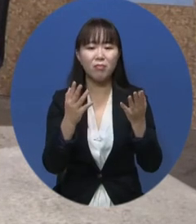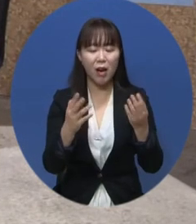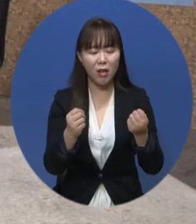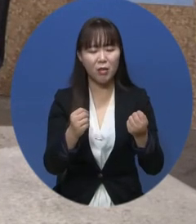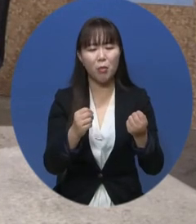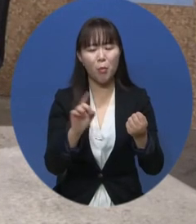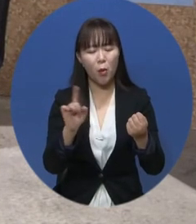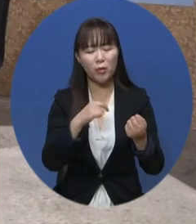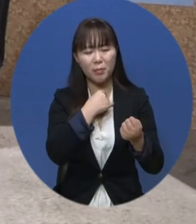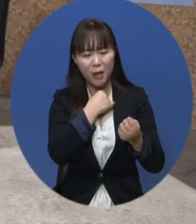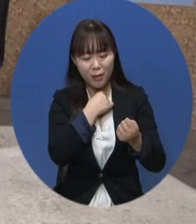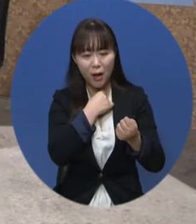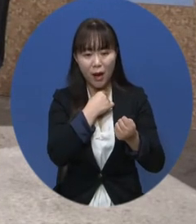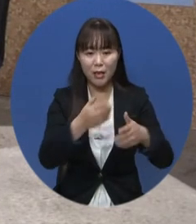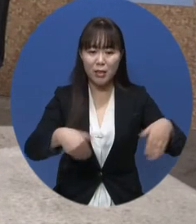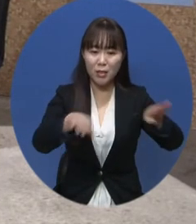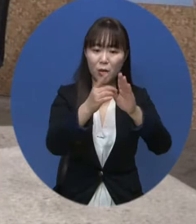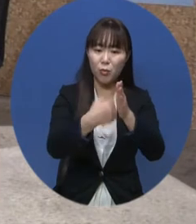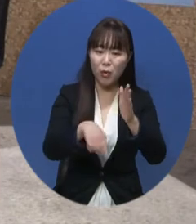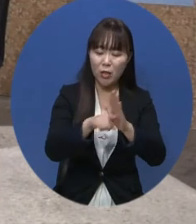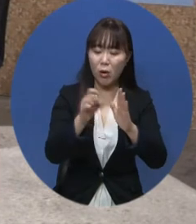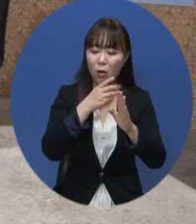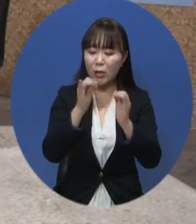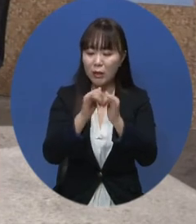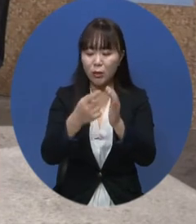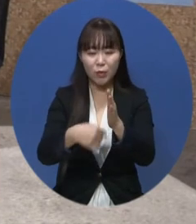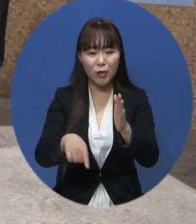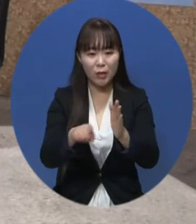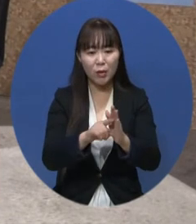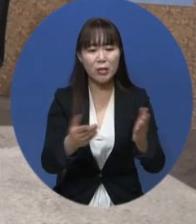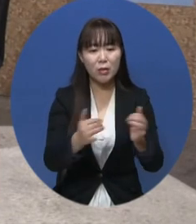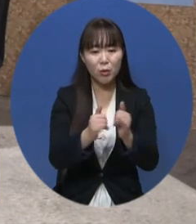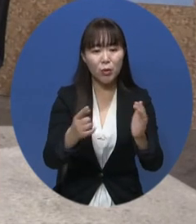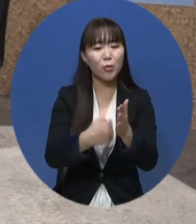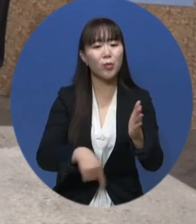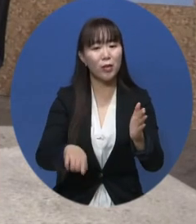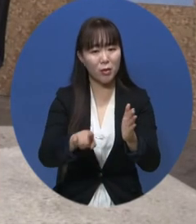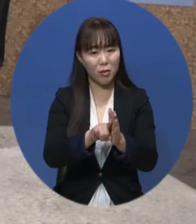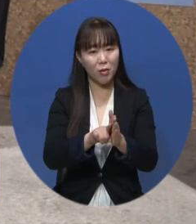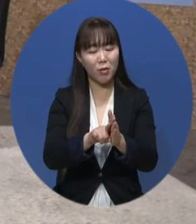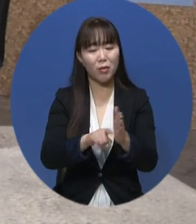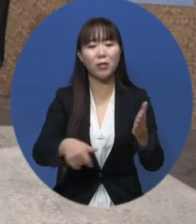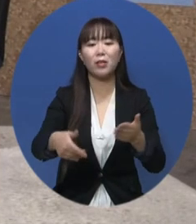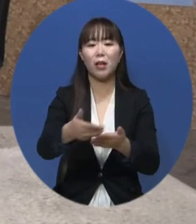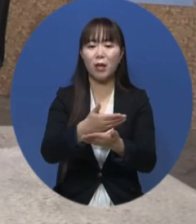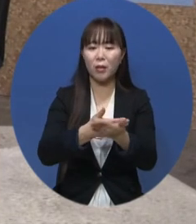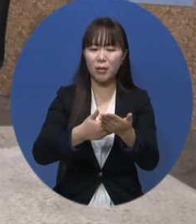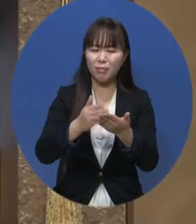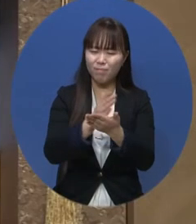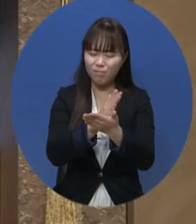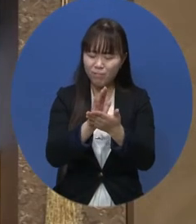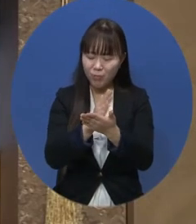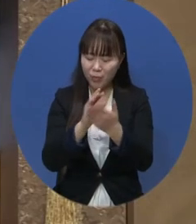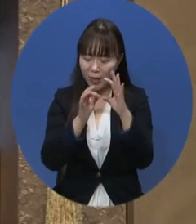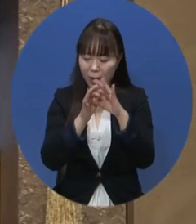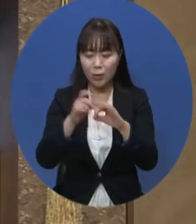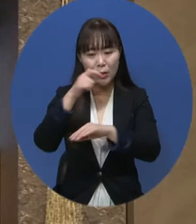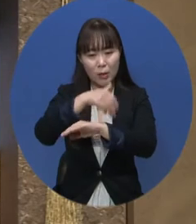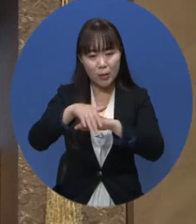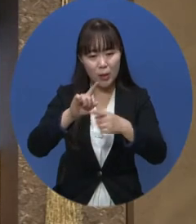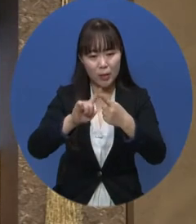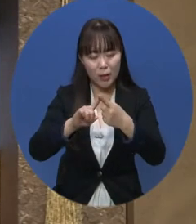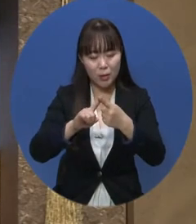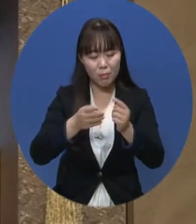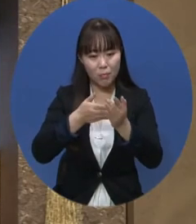했으면 좋겠다. 시설을 위해서 또 어르신을 위해서 종사자를 위해서 나누어서 이제 계속 그 정책 건의를